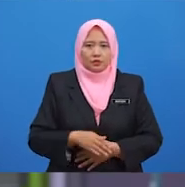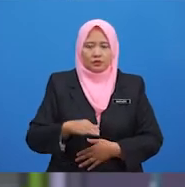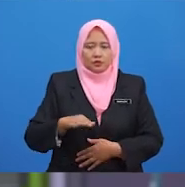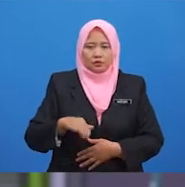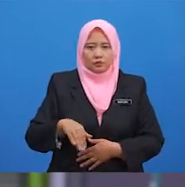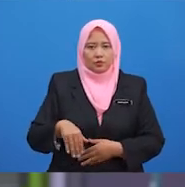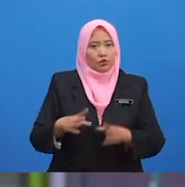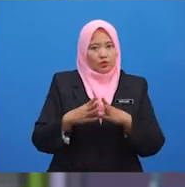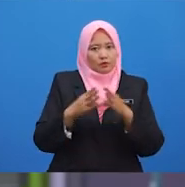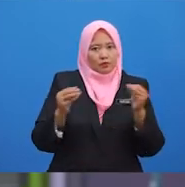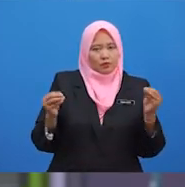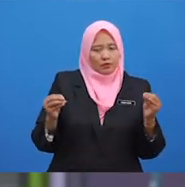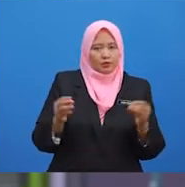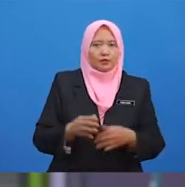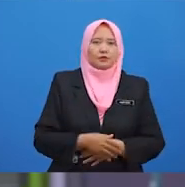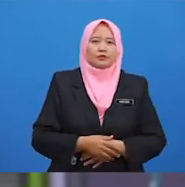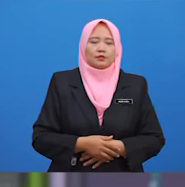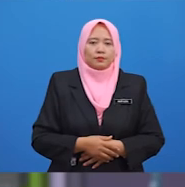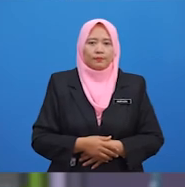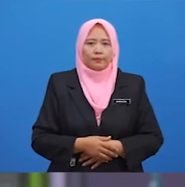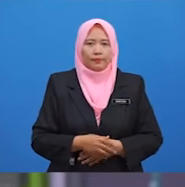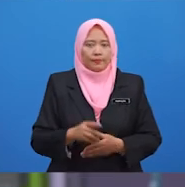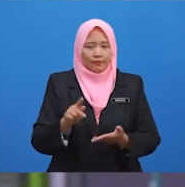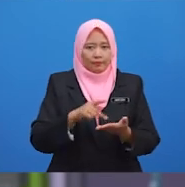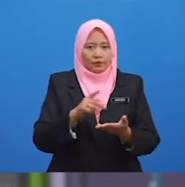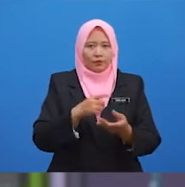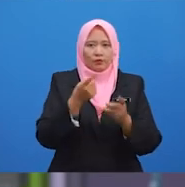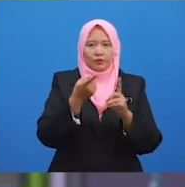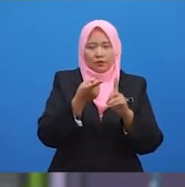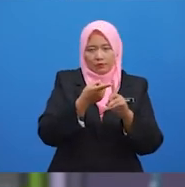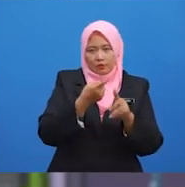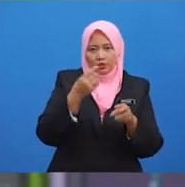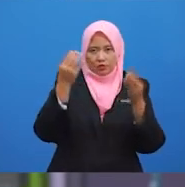Sebelum mengundurkan diri, terimalah serangkap pantun daripada cikgu.